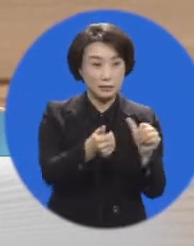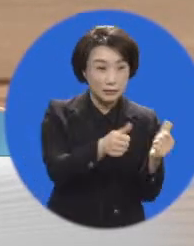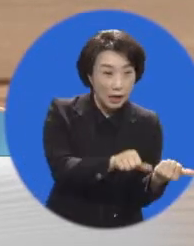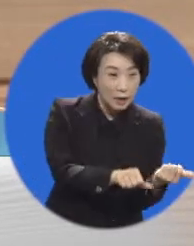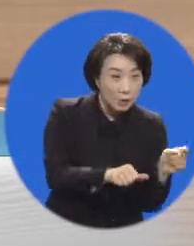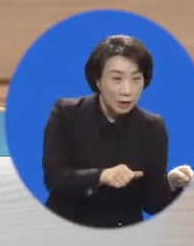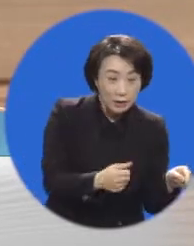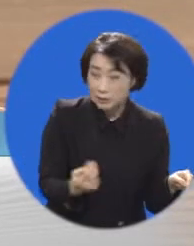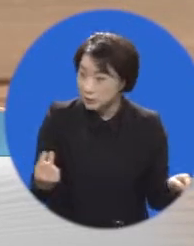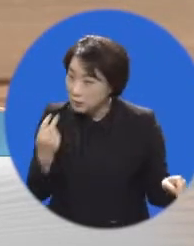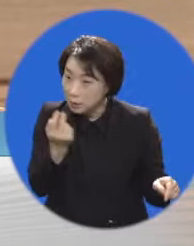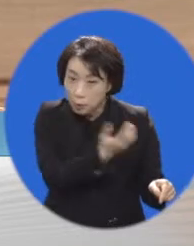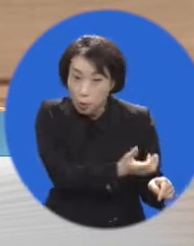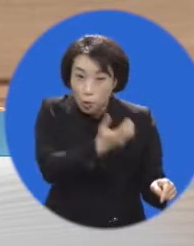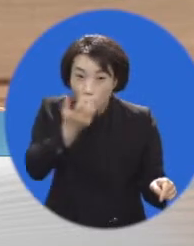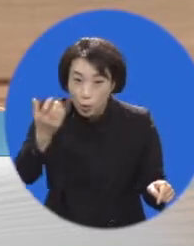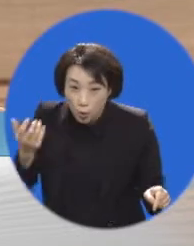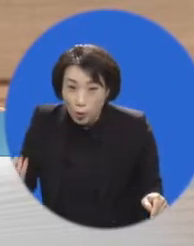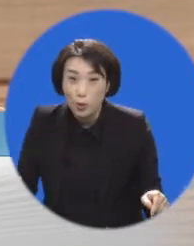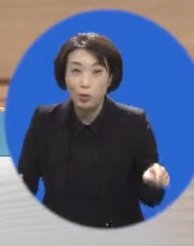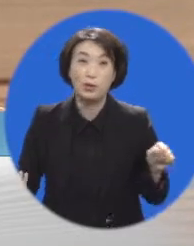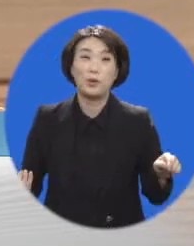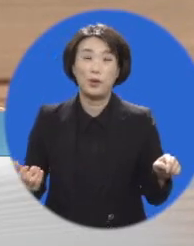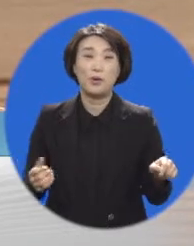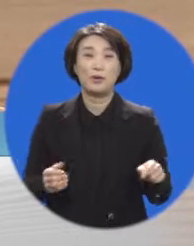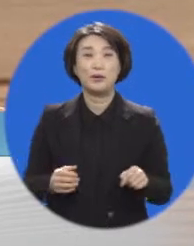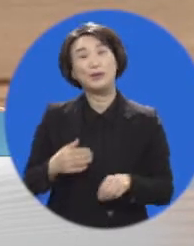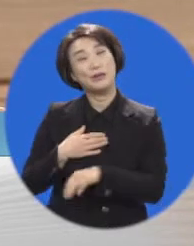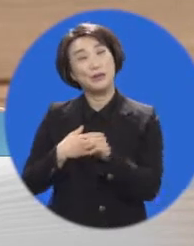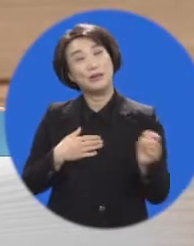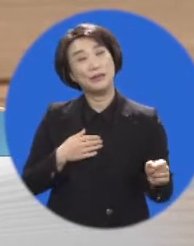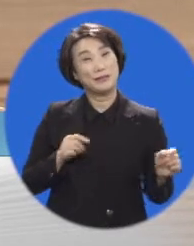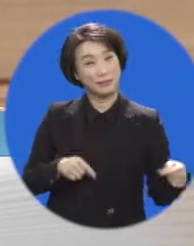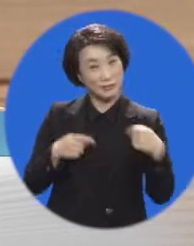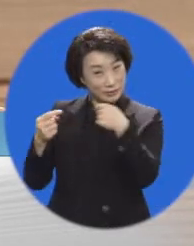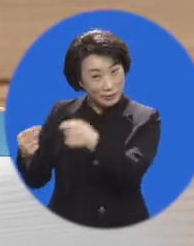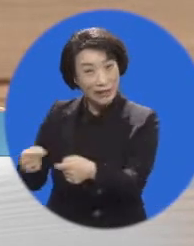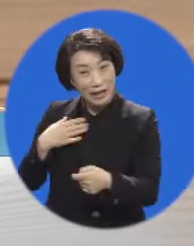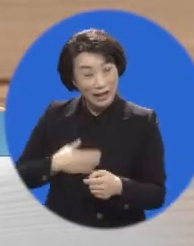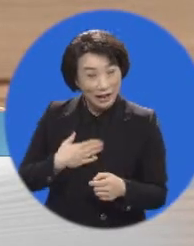사망에서 옮겨 생명으로 들어간 줄을 알거니와